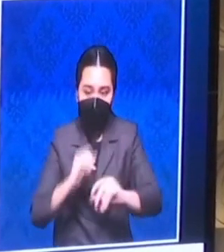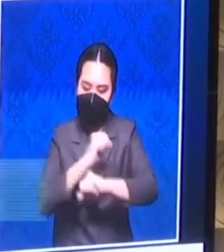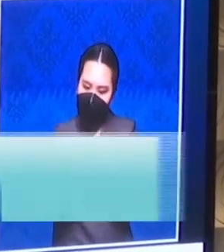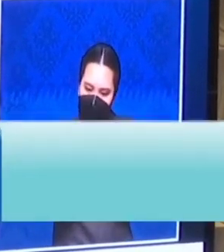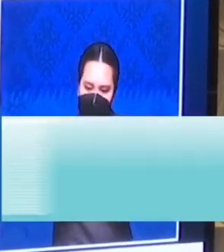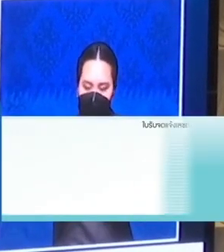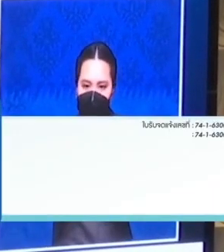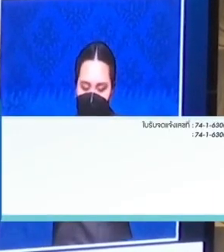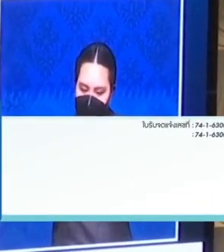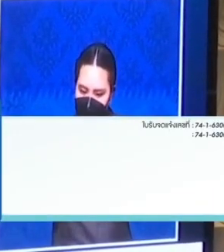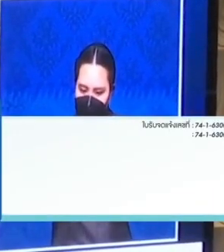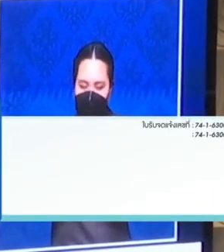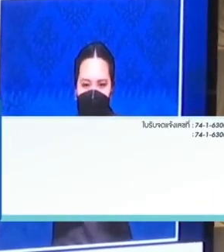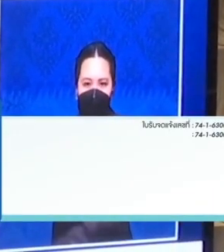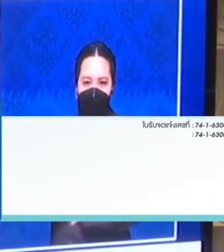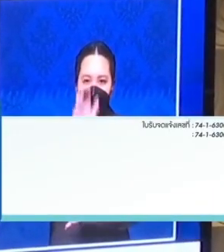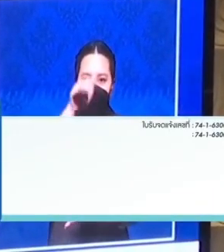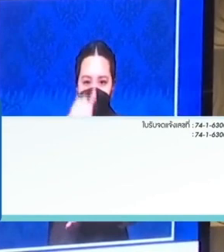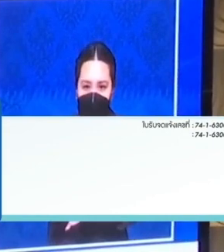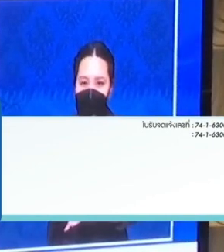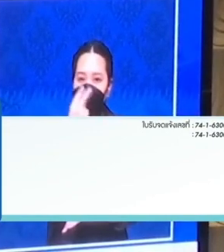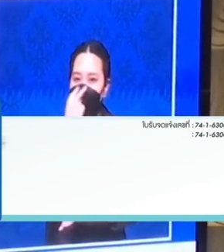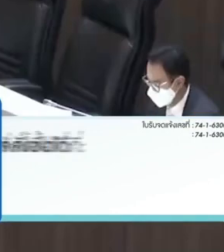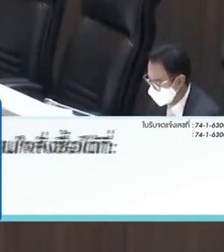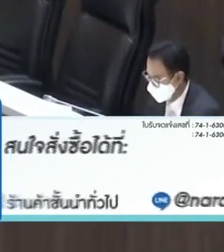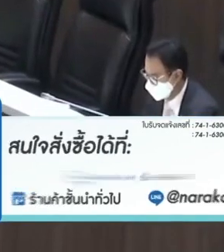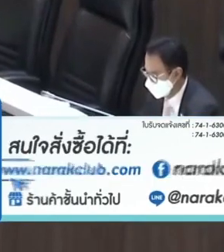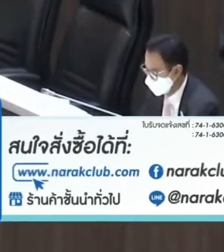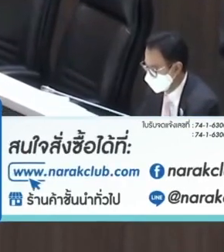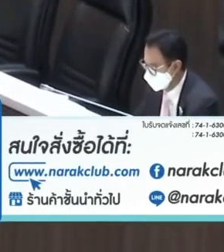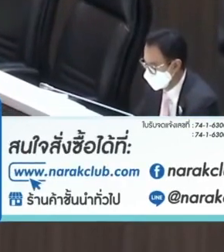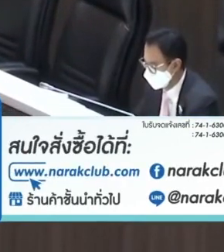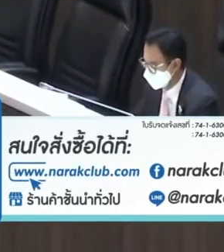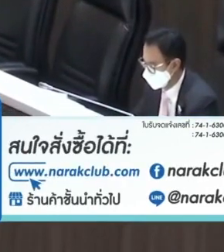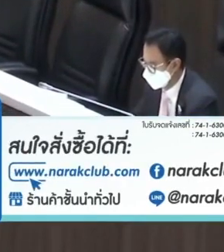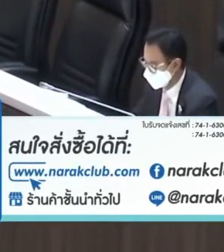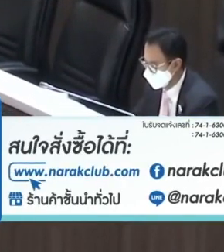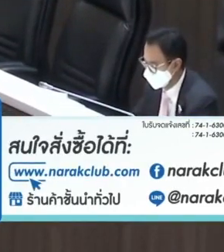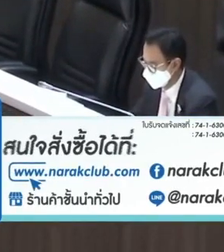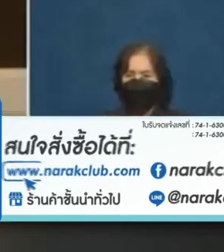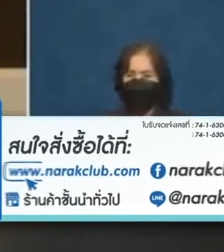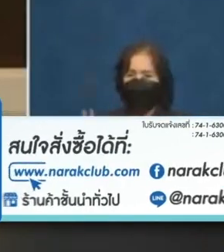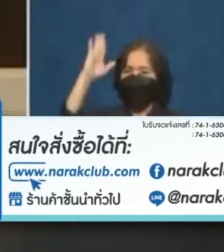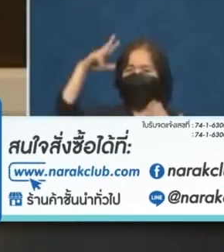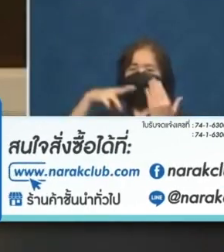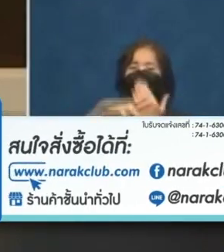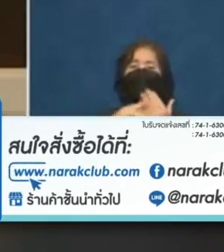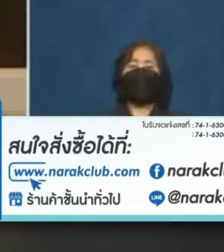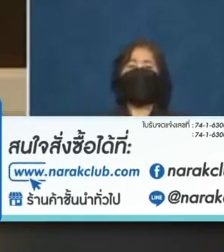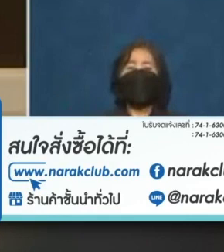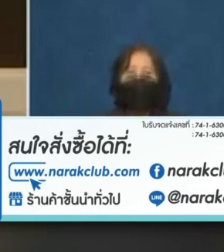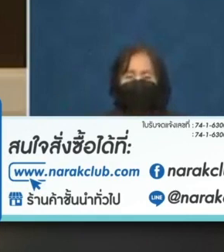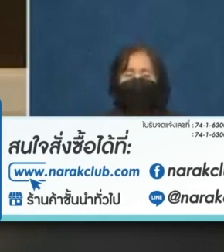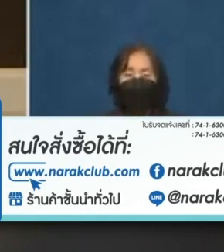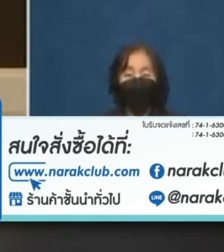าสามัคคีชุมนุมกันเลยเมื่อวานนี้นะที่ไม่เห็นชอบที่ส่วนใหญ่ก็จะเป็นสสพรรครวมพลังไม่ใช่ร